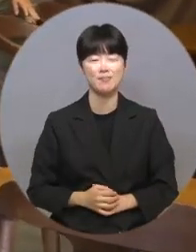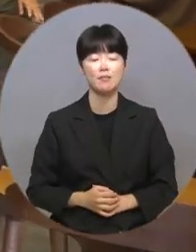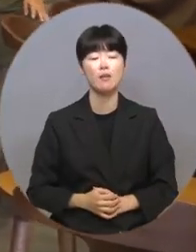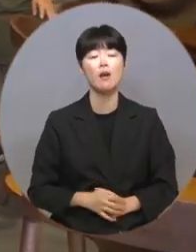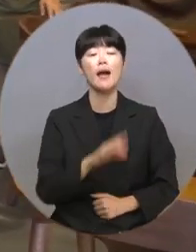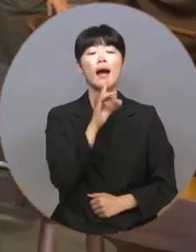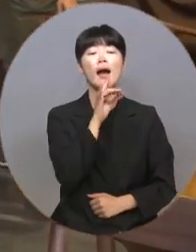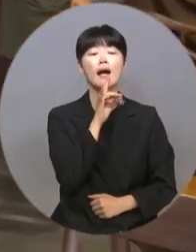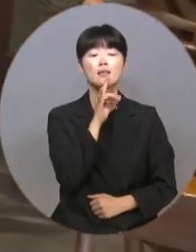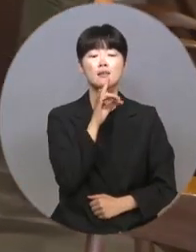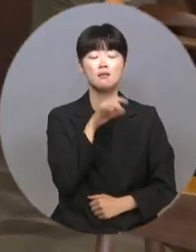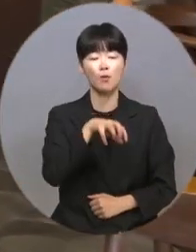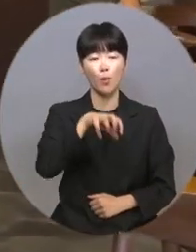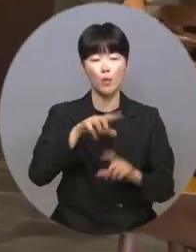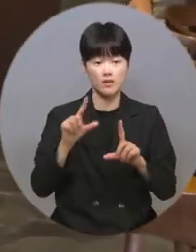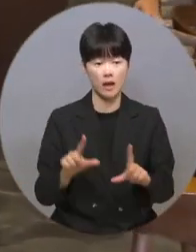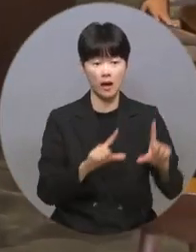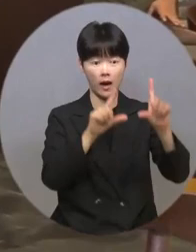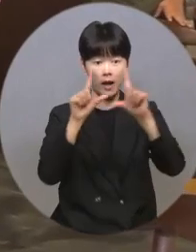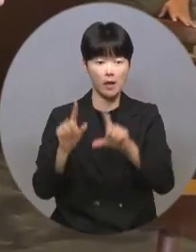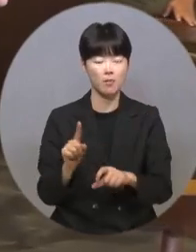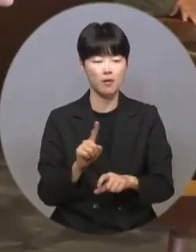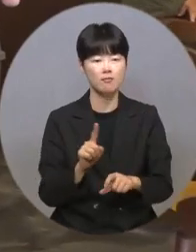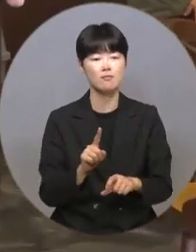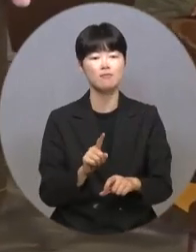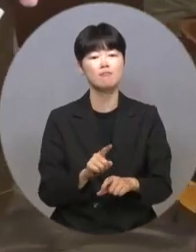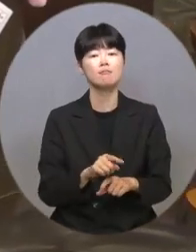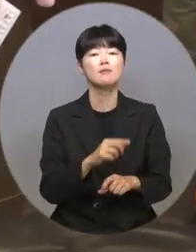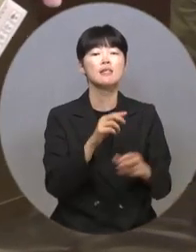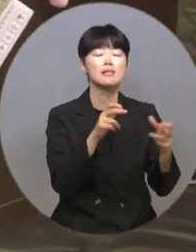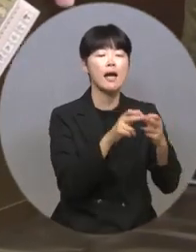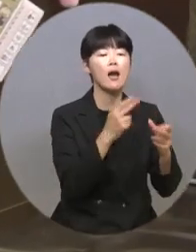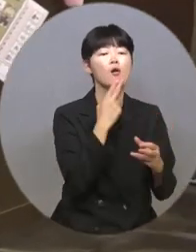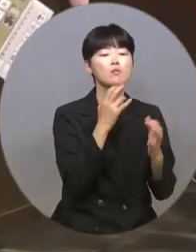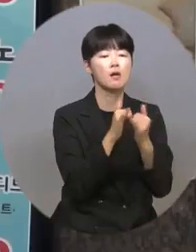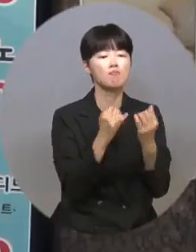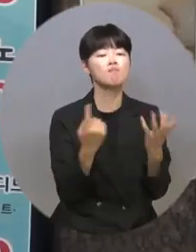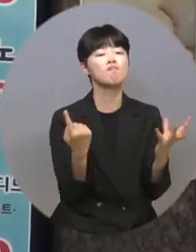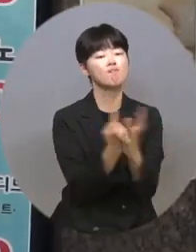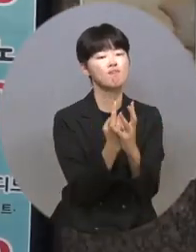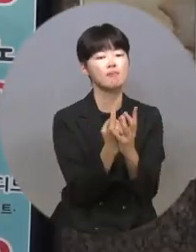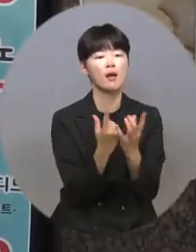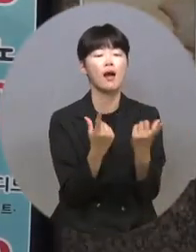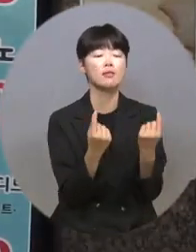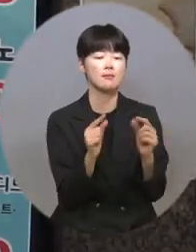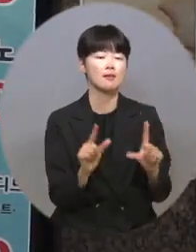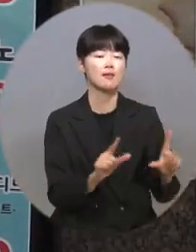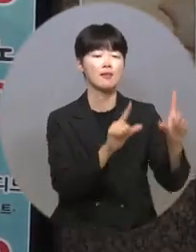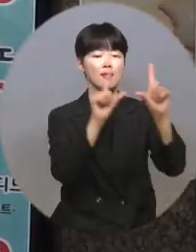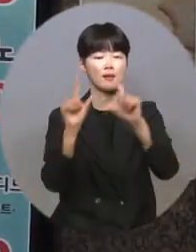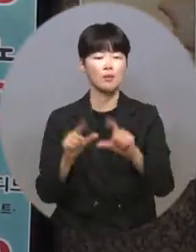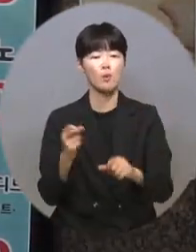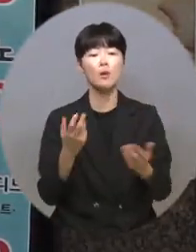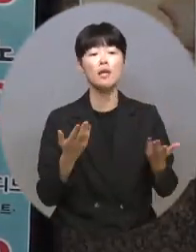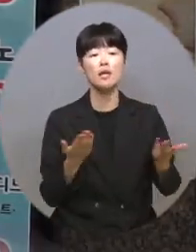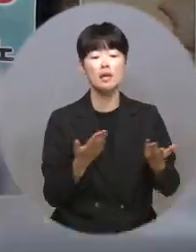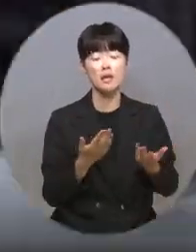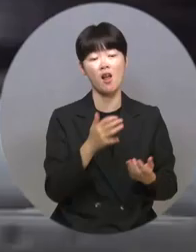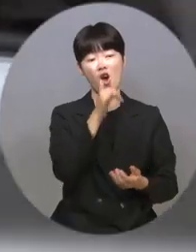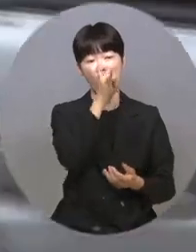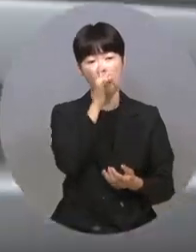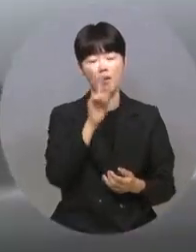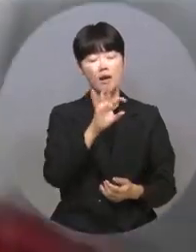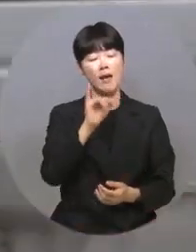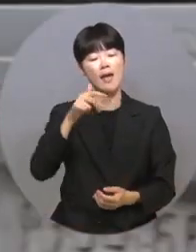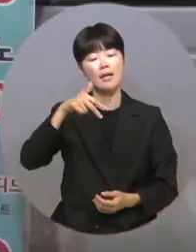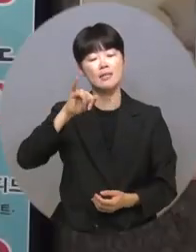식구들은 모두 지역 주민으로 전입해 비장애인과 더불어 살아가고 있습니다. 직업도 있습니다. 에지람은 시설